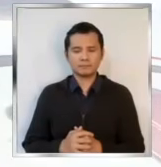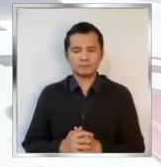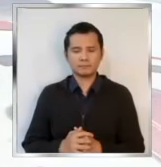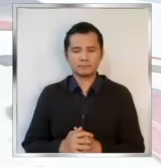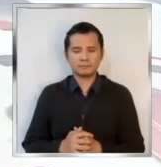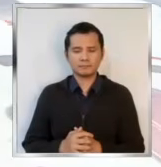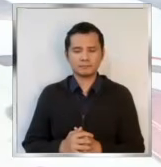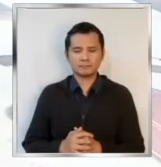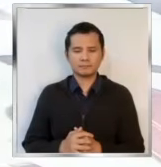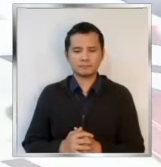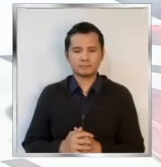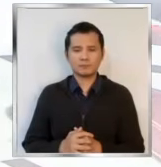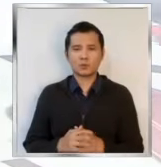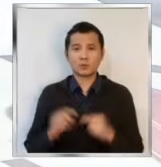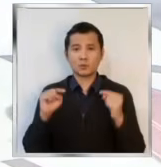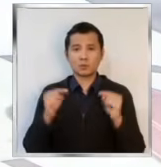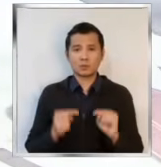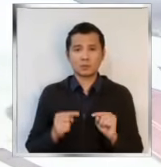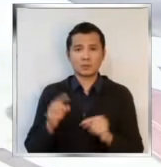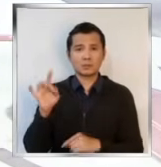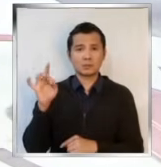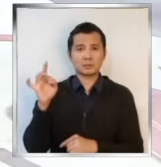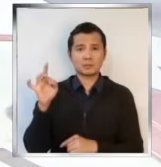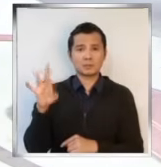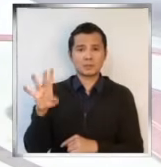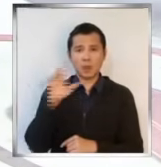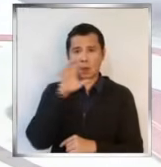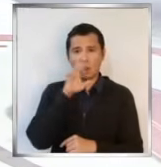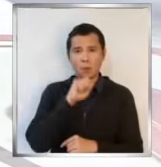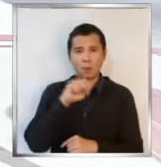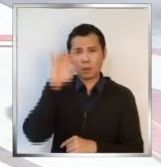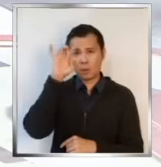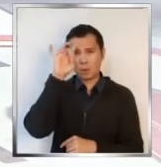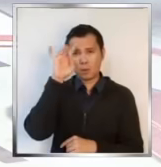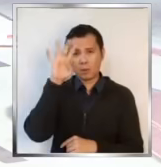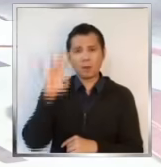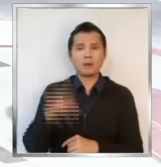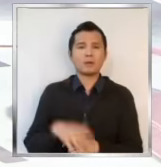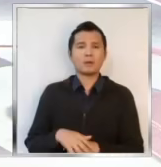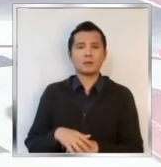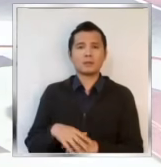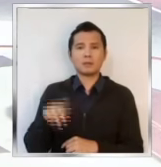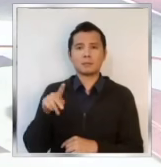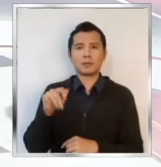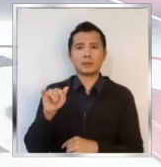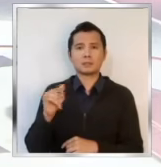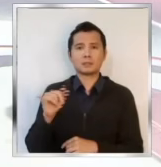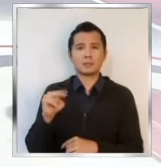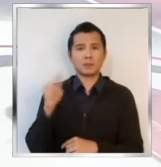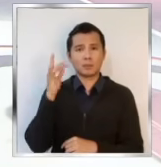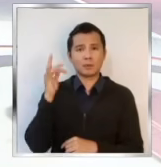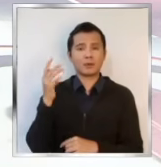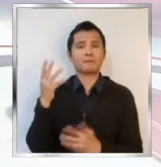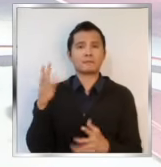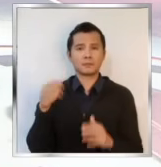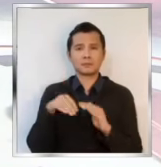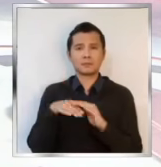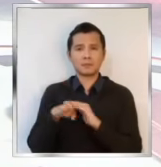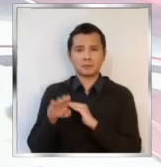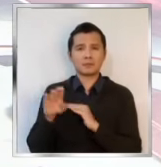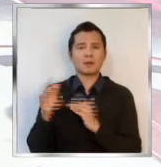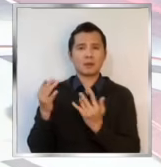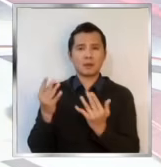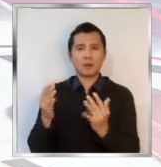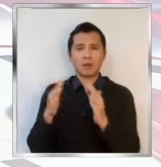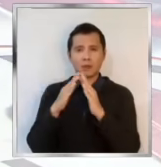Sugatan ang isang lolo sa Mangaldan, Pangasinan matapos pumasok na sa nasusunog na bahay sa pag-aakalang naroon pa ang